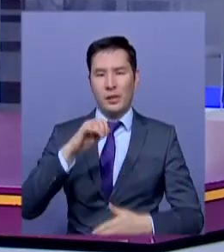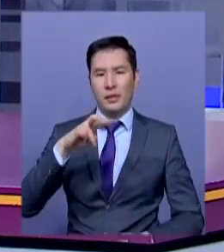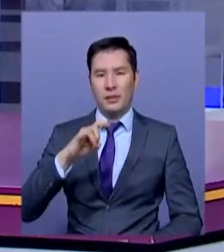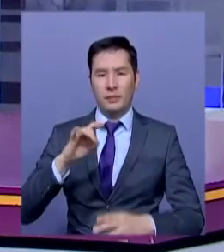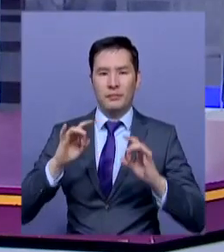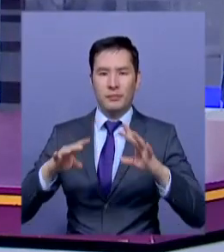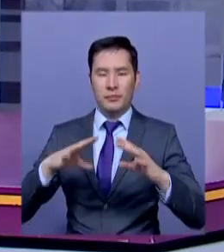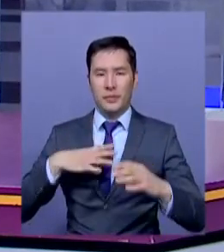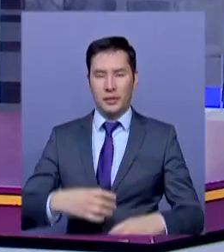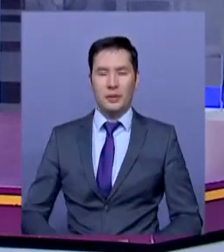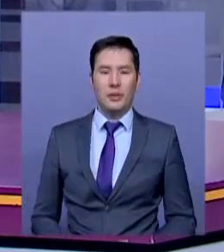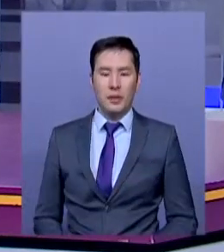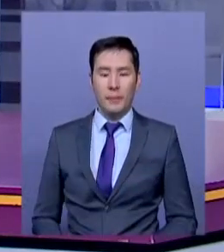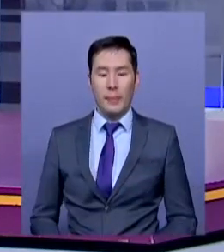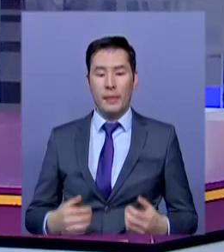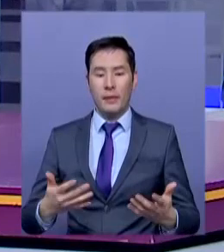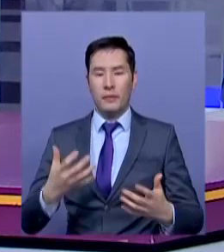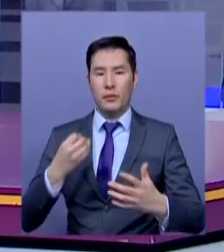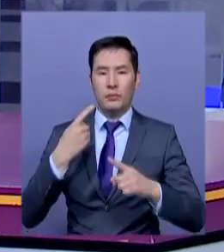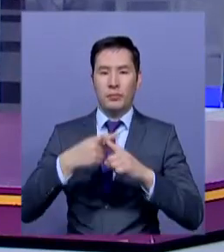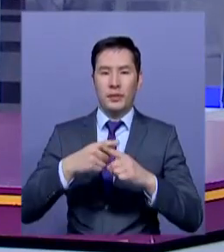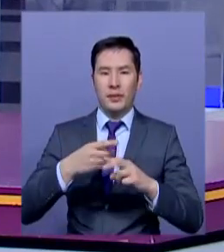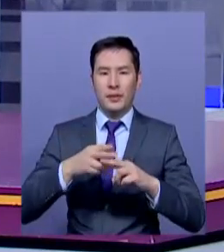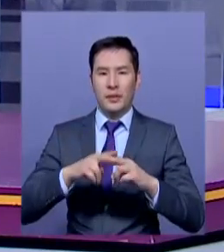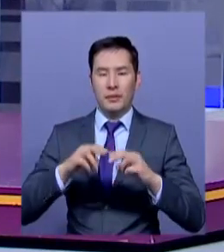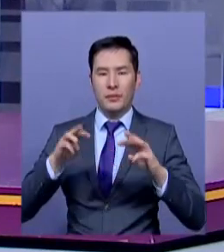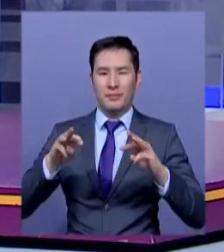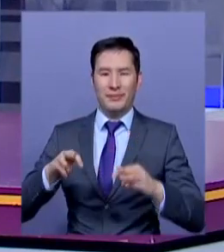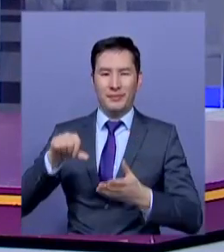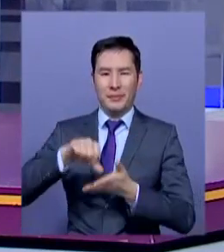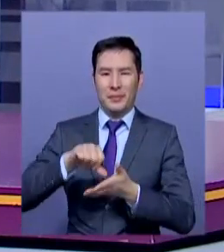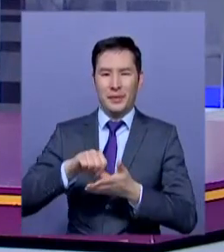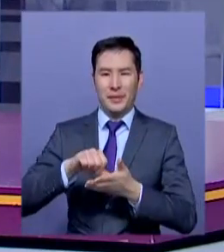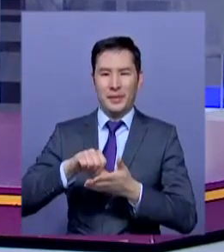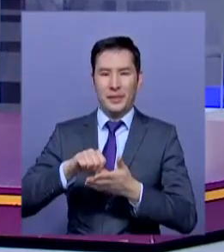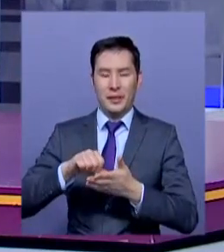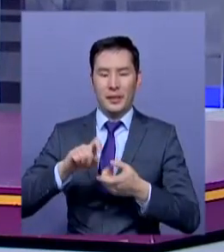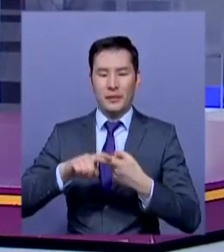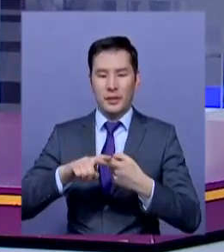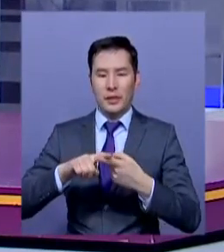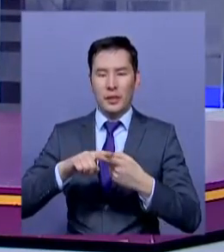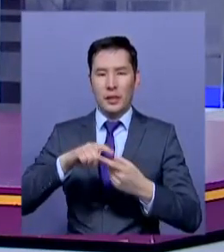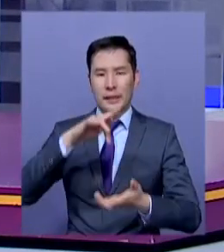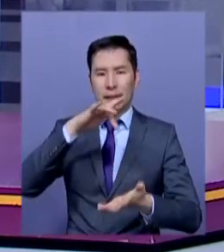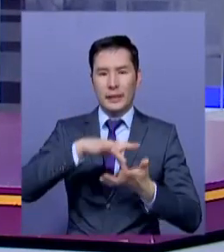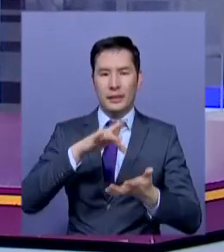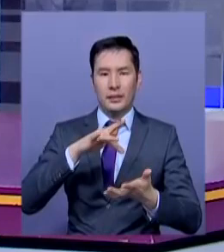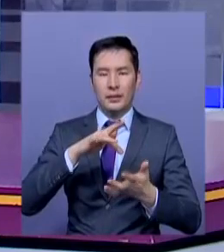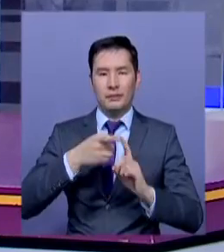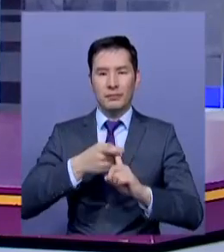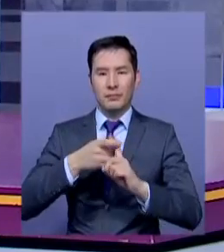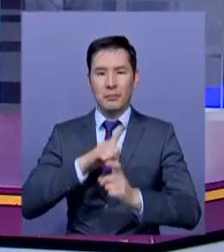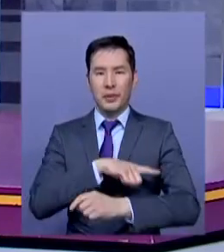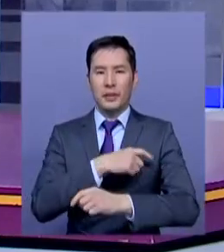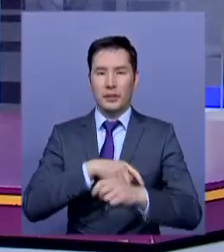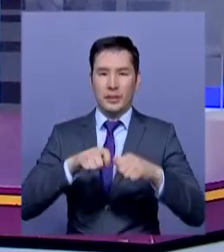Тоғжановпен өткен отырыста мәлім болды. Сонымен қатар вице-премьердің қатысуымен өңірде модульдік инфекциялық аурухана ашылды. Толығырақ